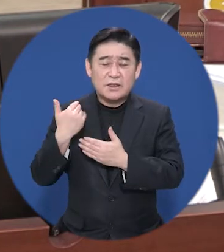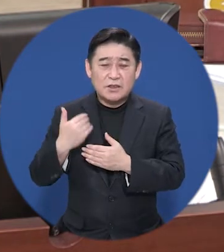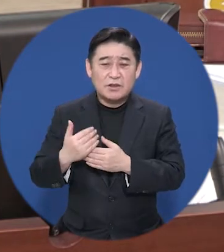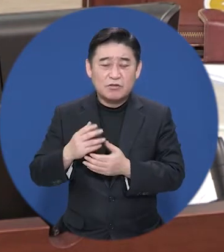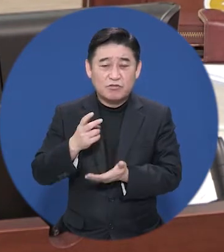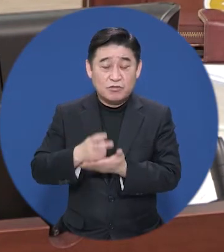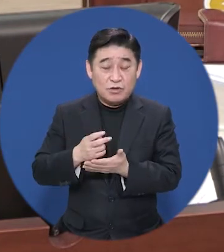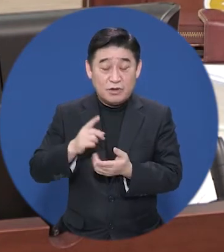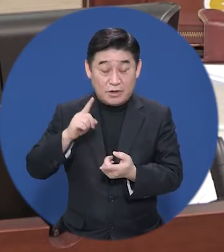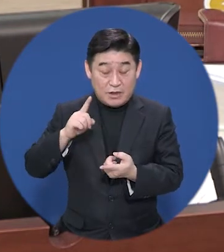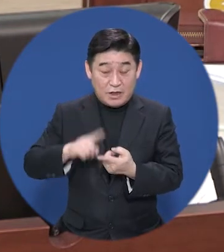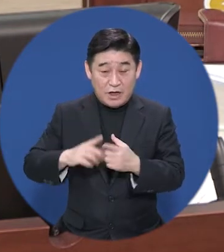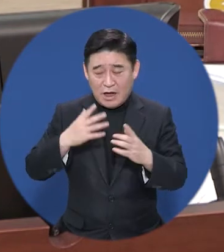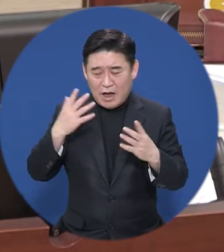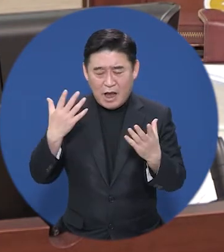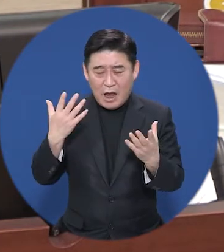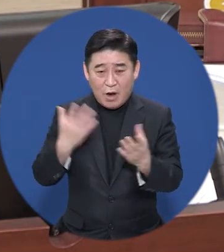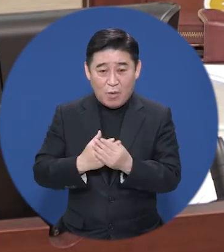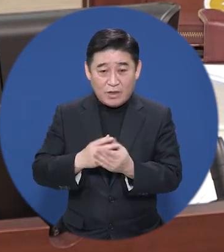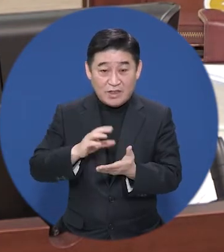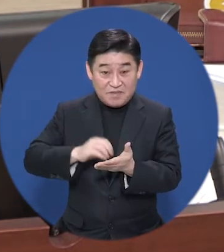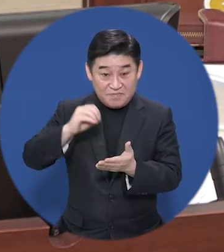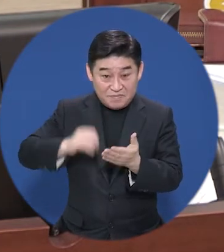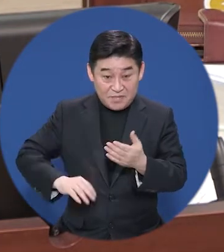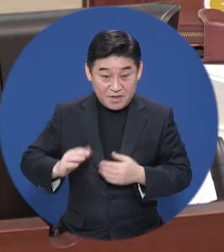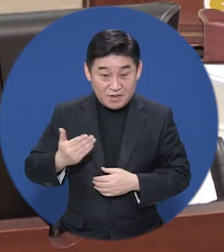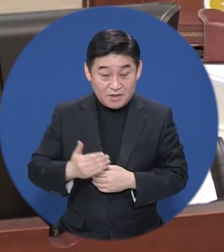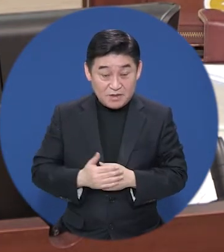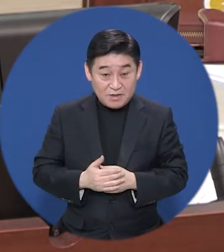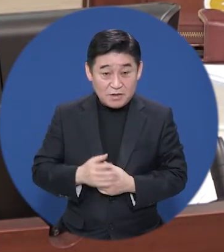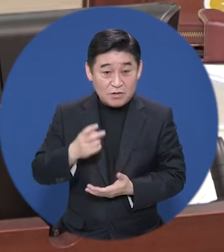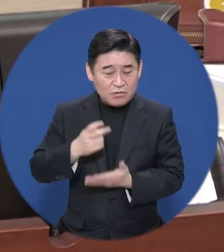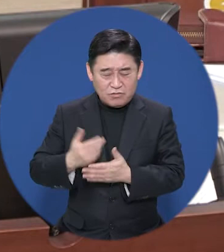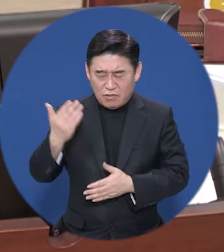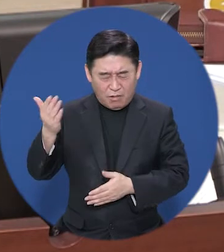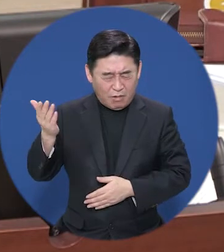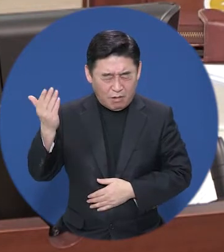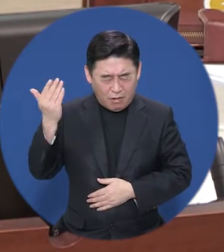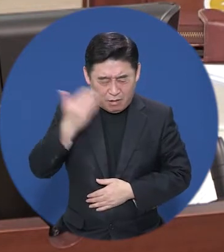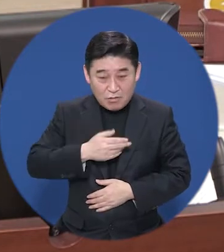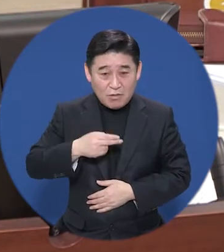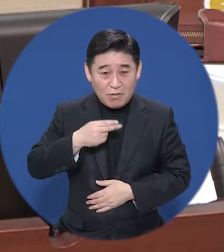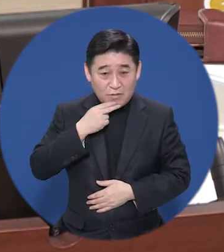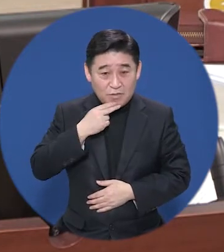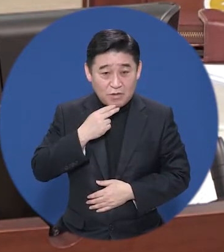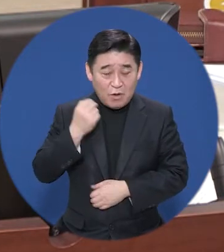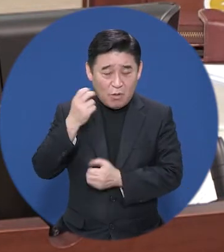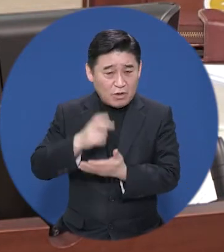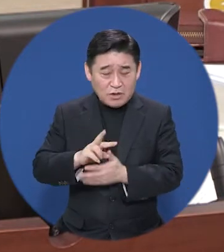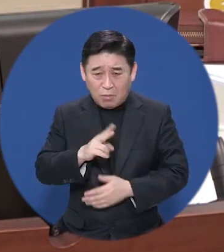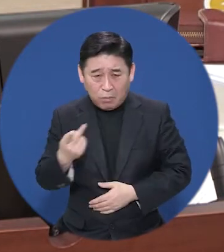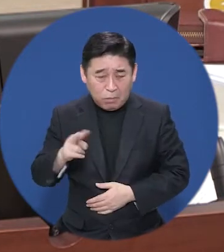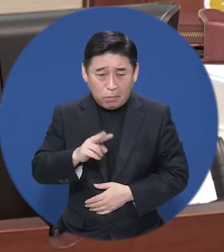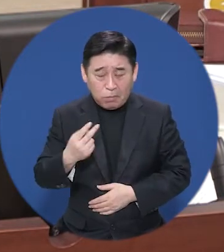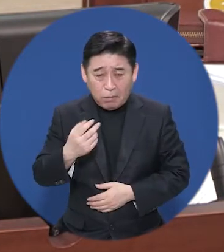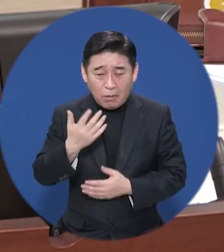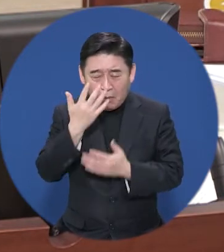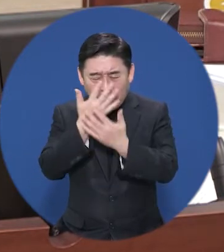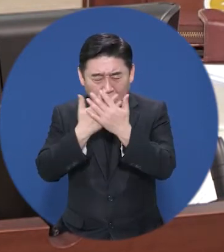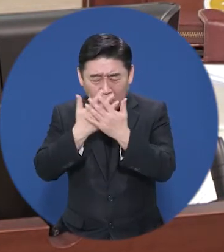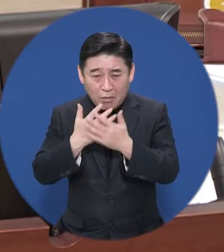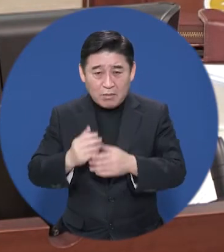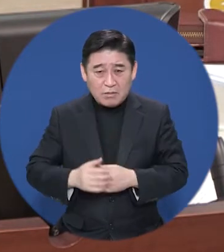규정대로 하면 이건 완전히 제외돼야 되는 거 아니에요? 규정이 전혀 없어요. 왔다 갔다 해요. 원칙이. 그러니까